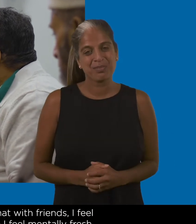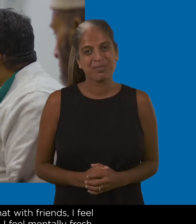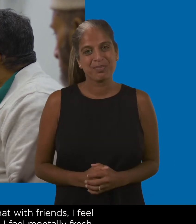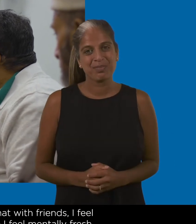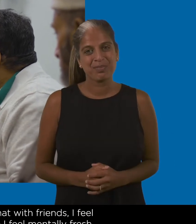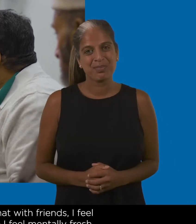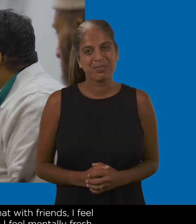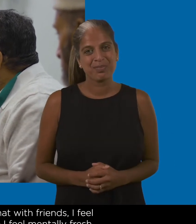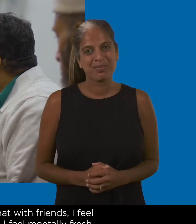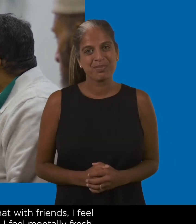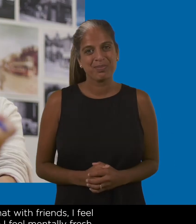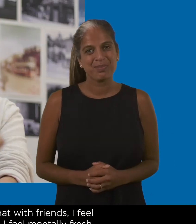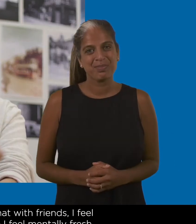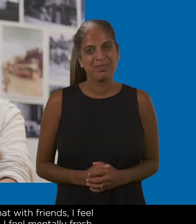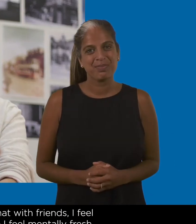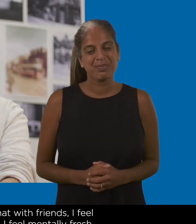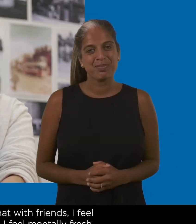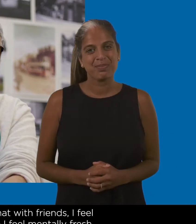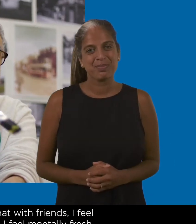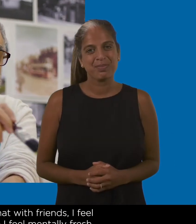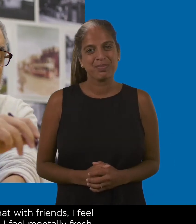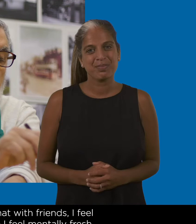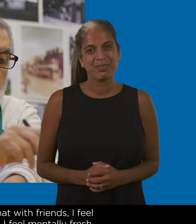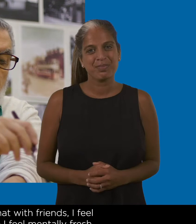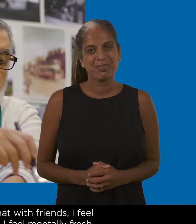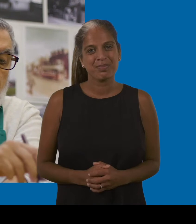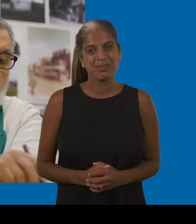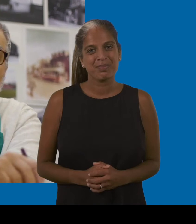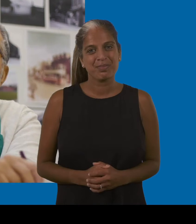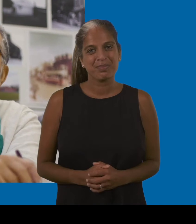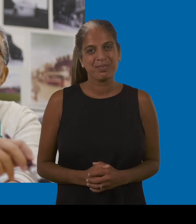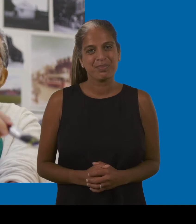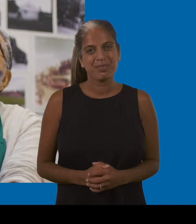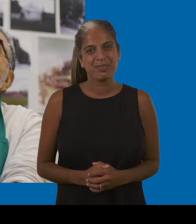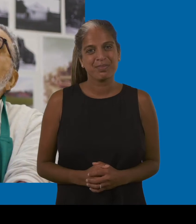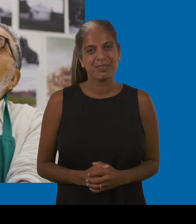तो जो आप मेंटली फ्रेश हो जाती है.